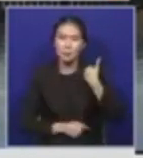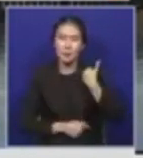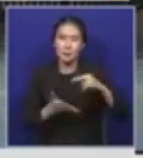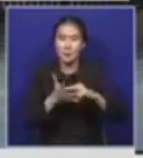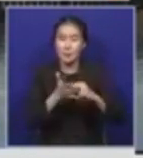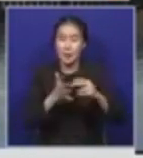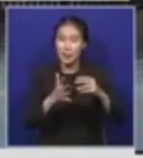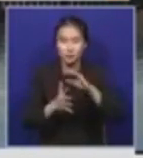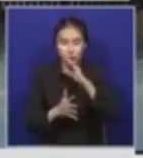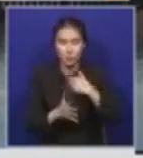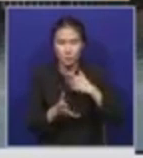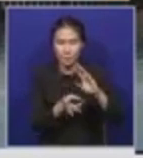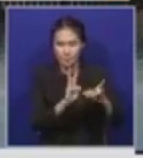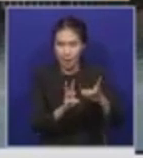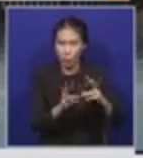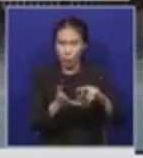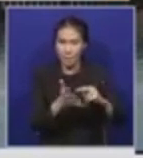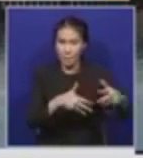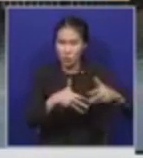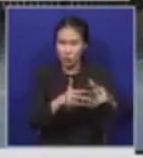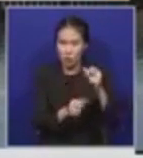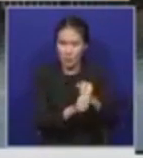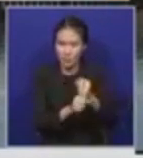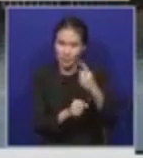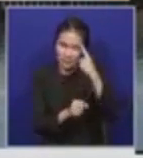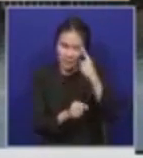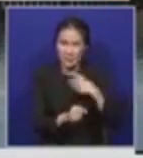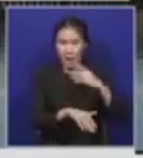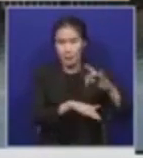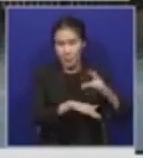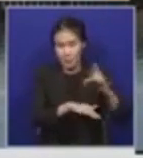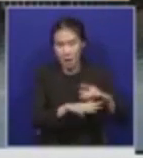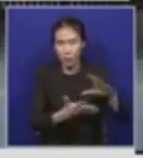พันธุ์ที่พี่น้องประชาชนได้รักษาได้ปรับปรุงขึ้นมาโดยธรรมชาติโดยวั